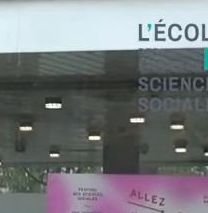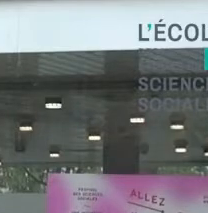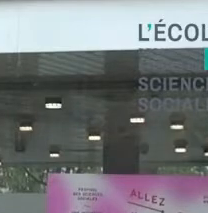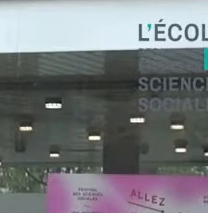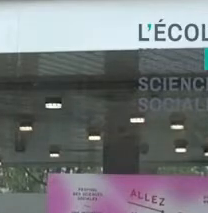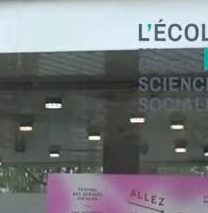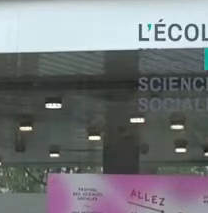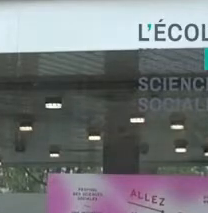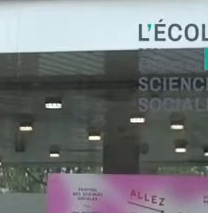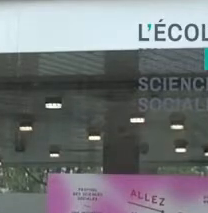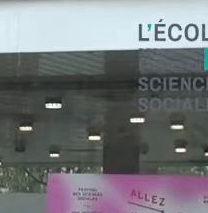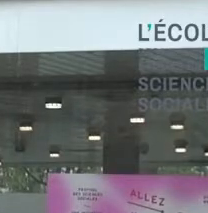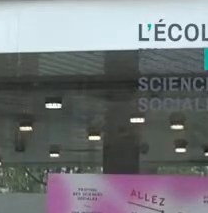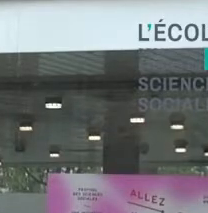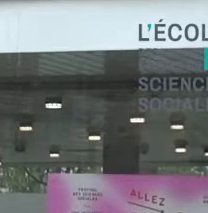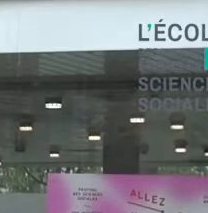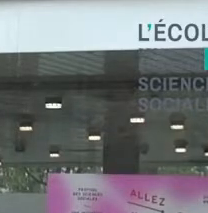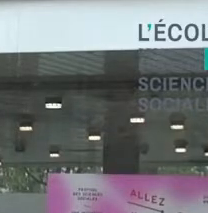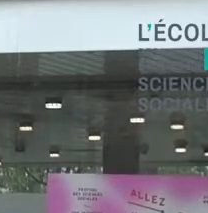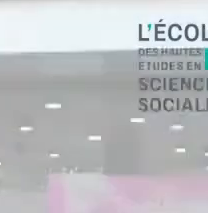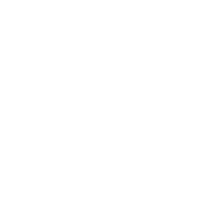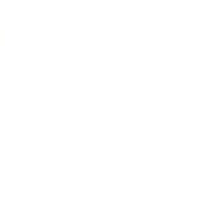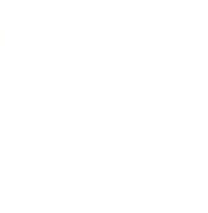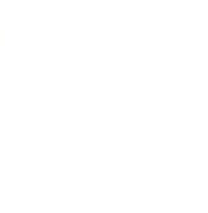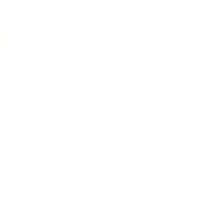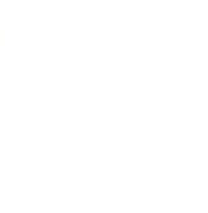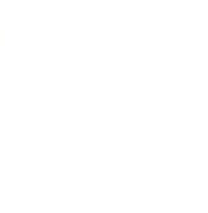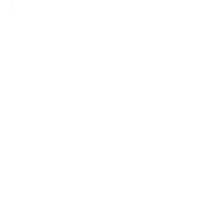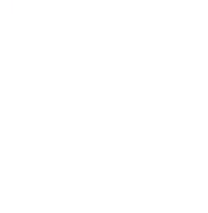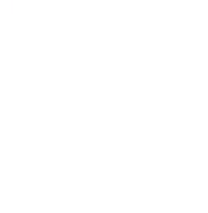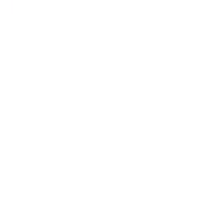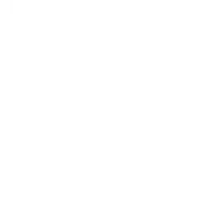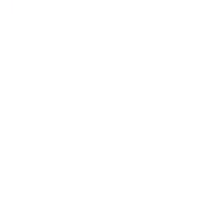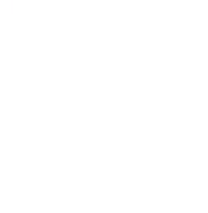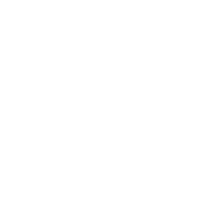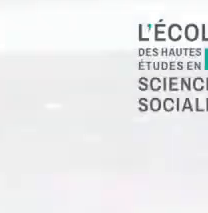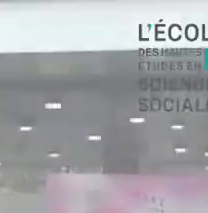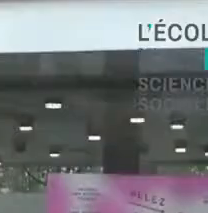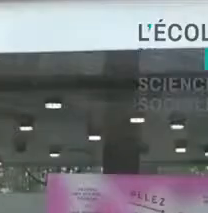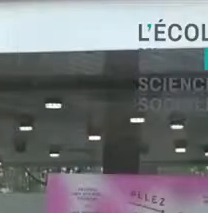fait à la pensée du social et de l'historique.